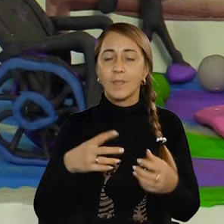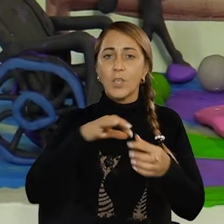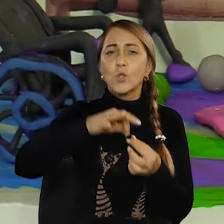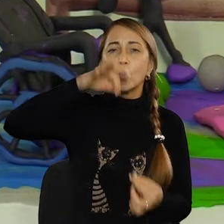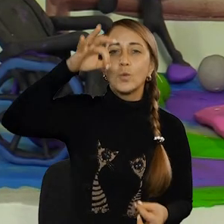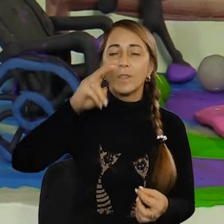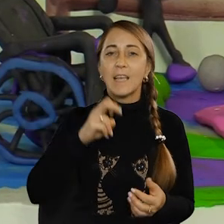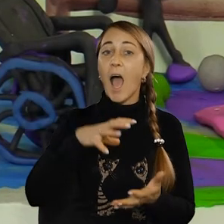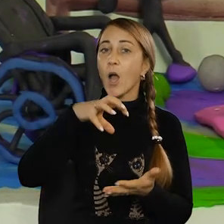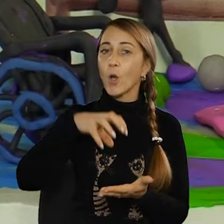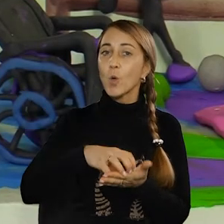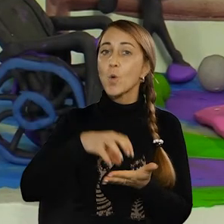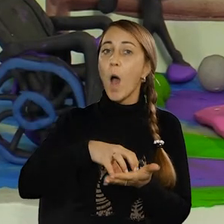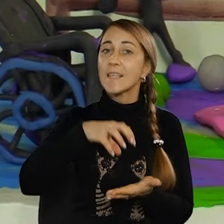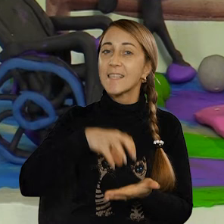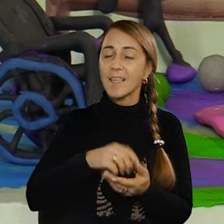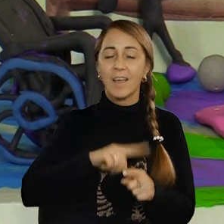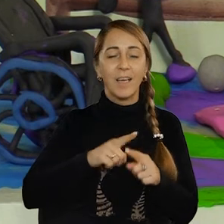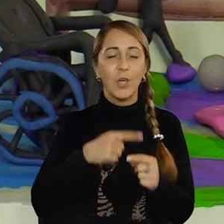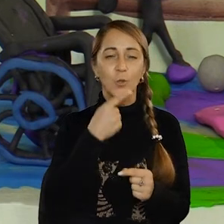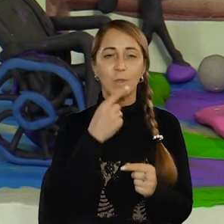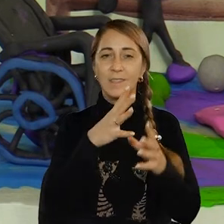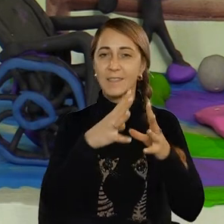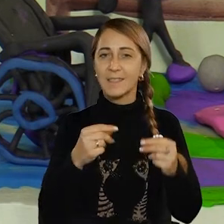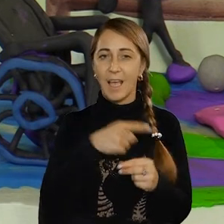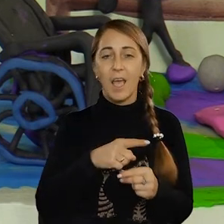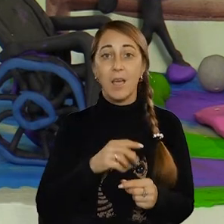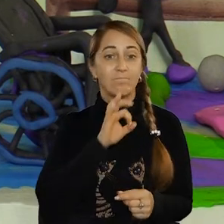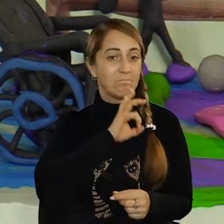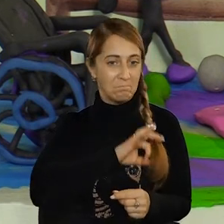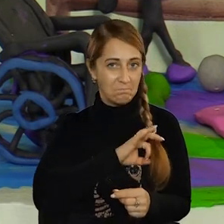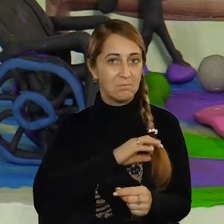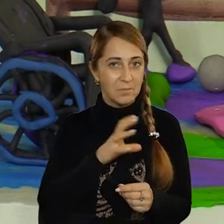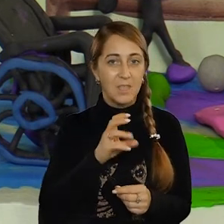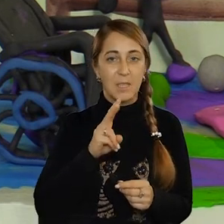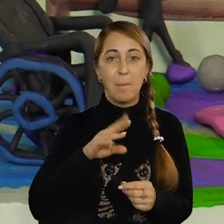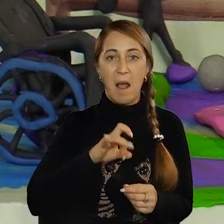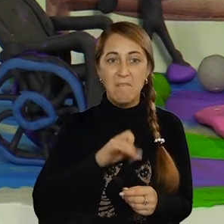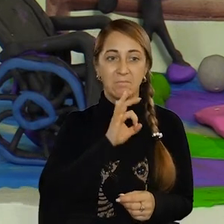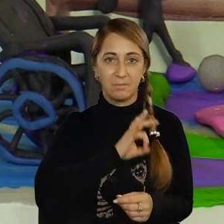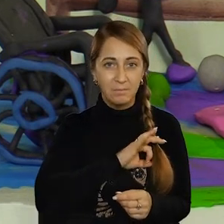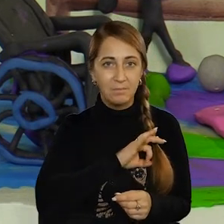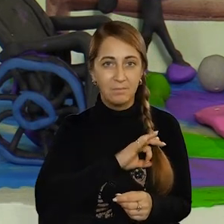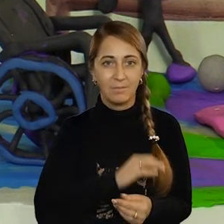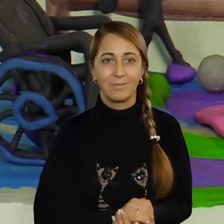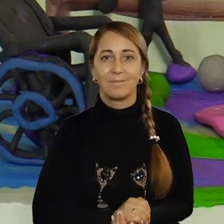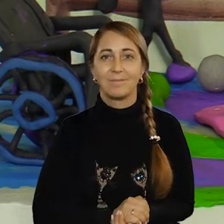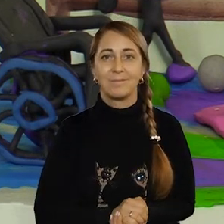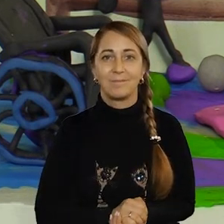для круасанів. Кажуть, що це досить прибуткова справа.